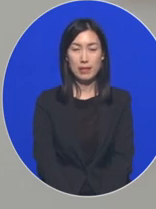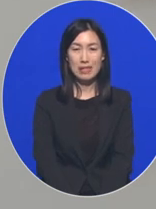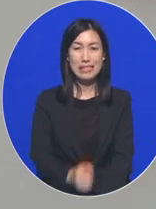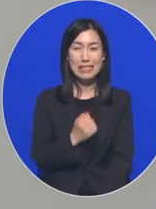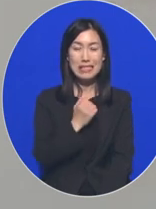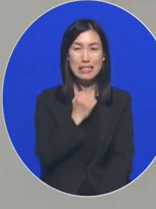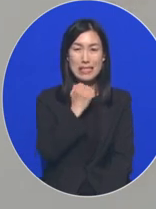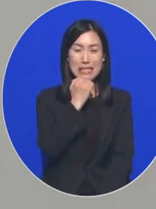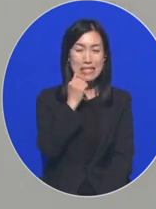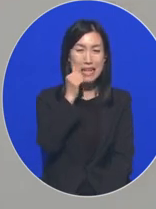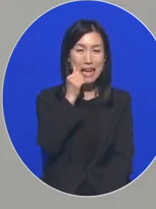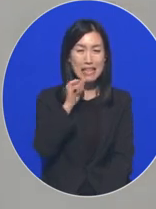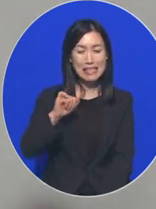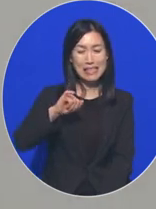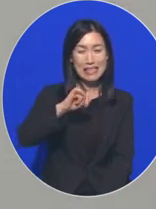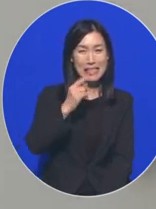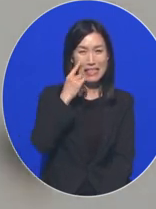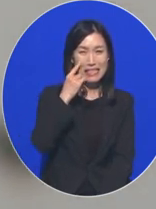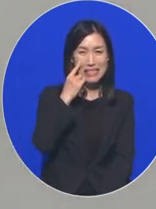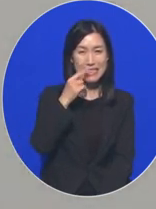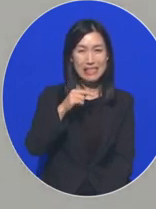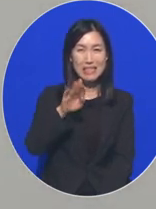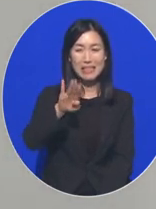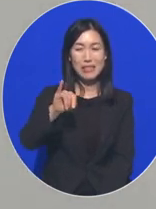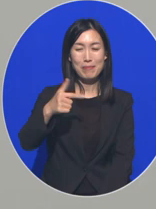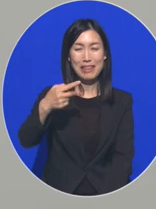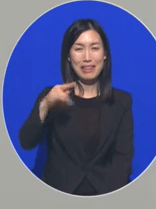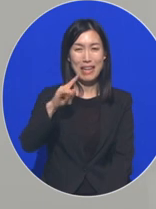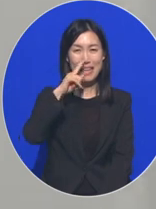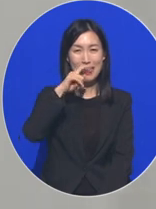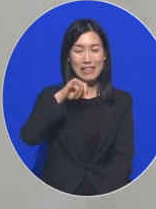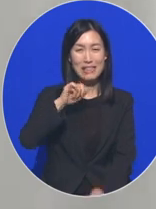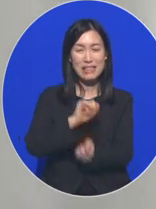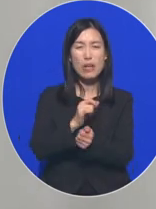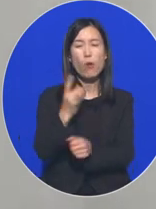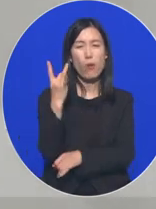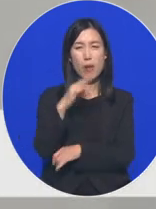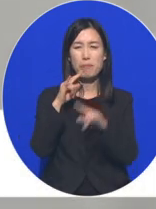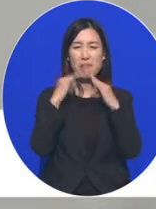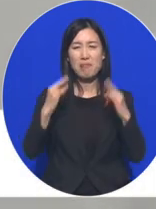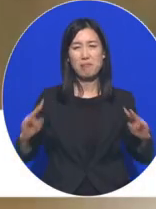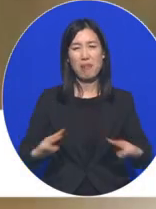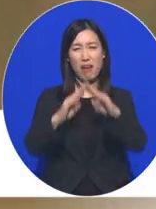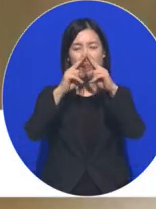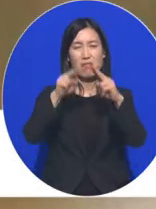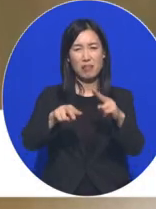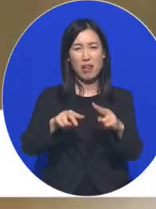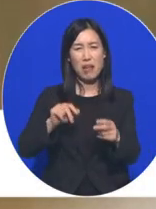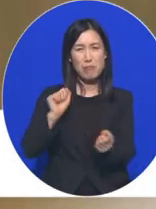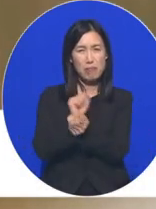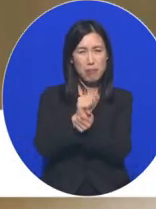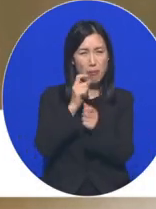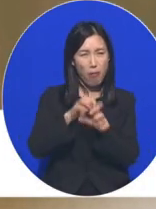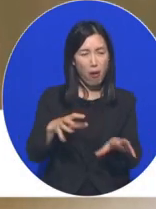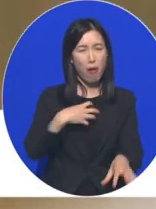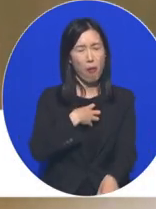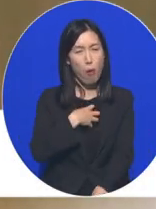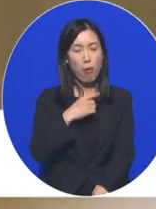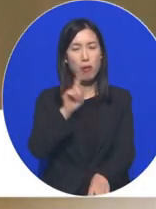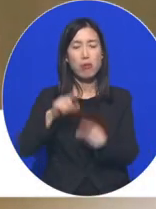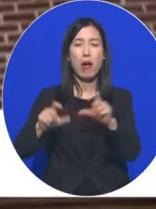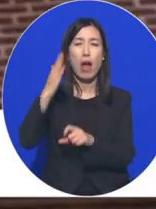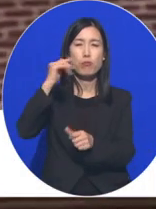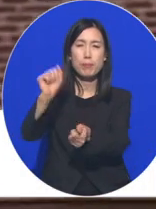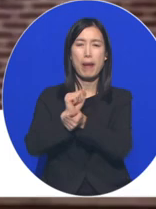갈색을 뛰는 작은 벌레가 빠르게 움직입니다 프랑스 파리를 휩쓴 빈대가 최근 있따라 국내에서도 발견되고